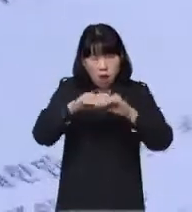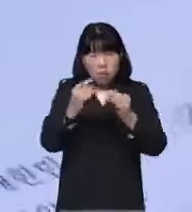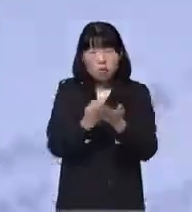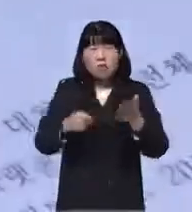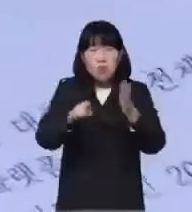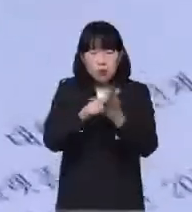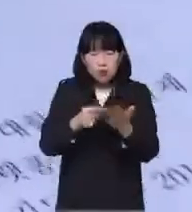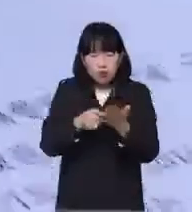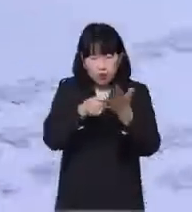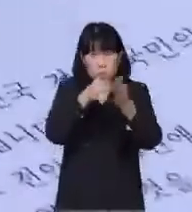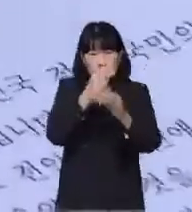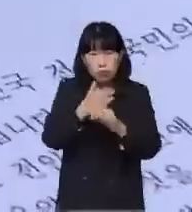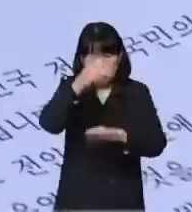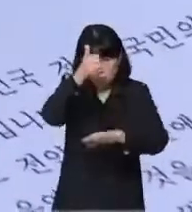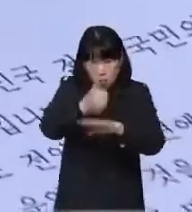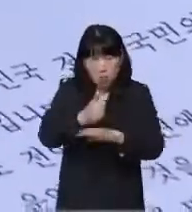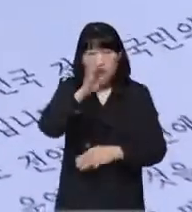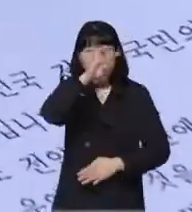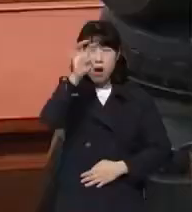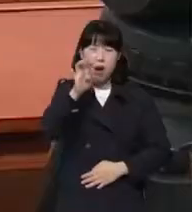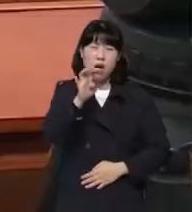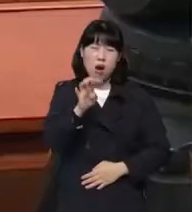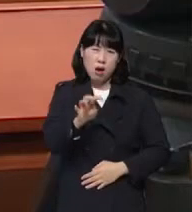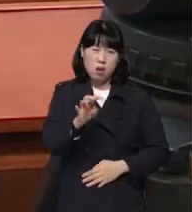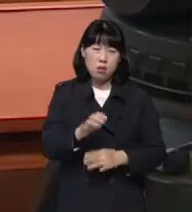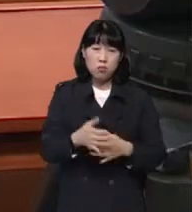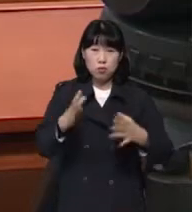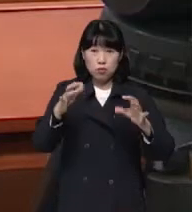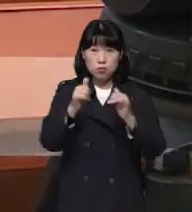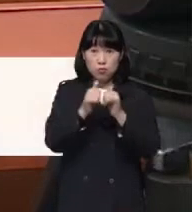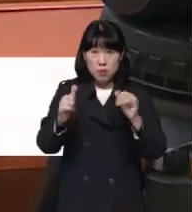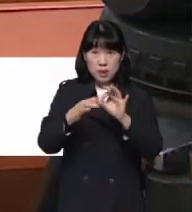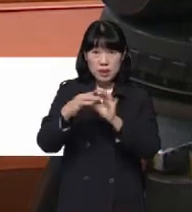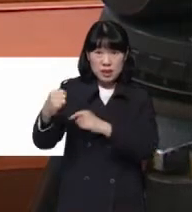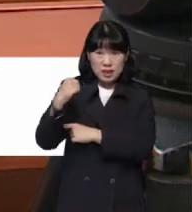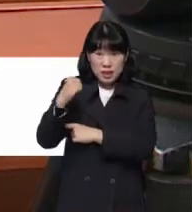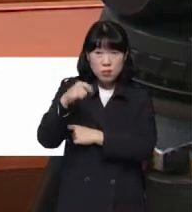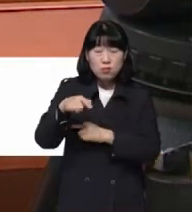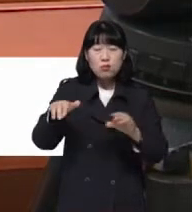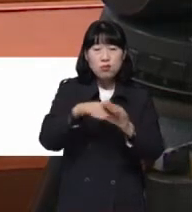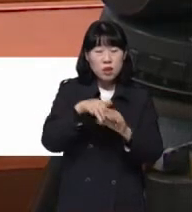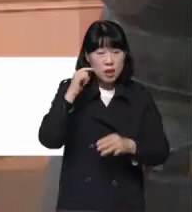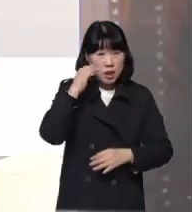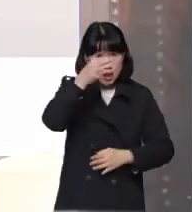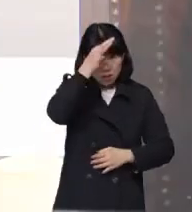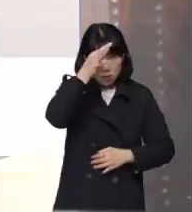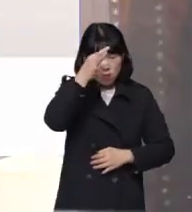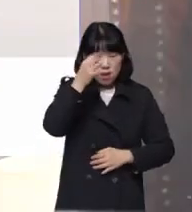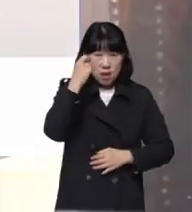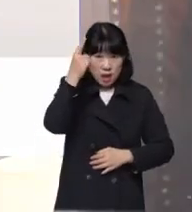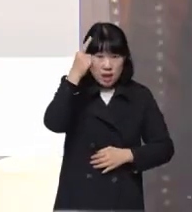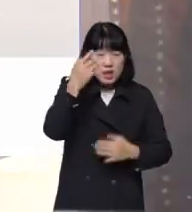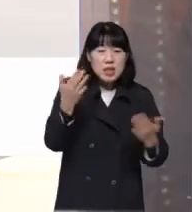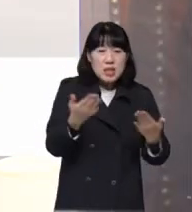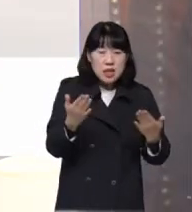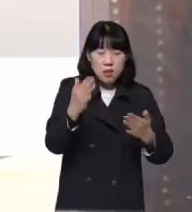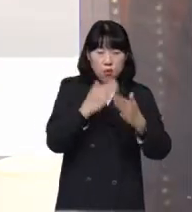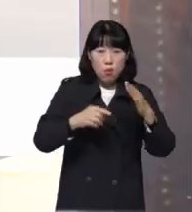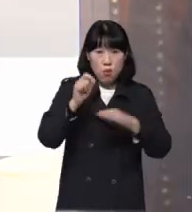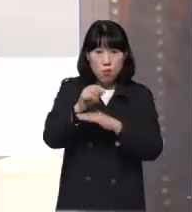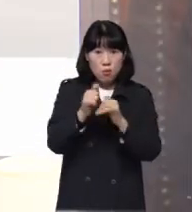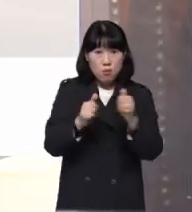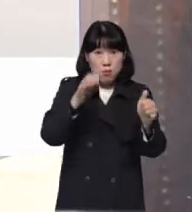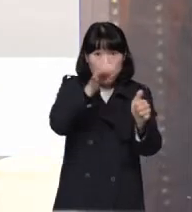결과는 미지수입니다 국민의 힘이 문화 예술 창작 업무를 공무원 조직의 맡기는 것과